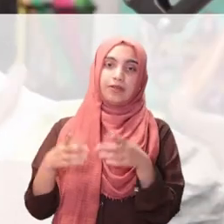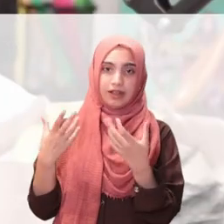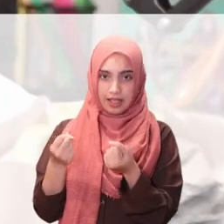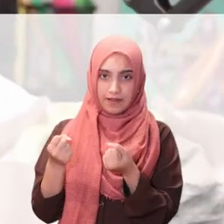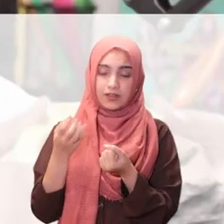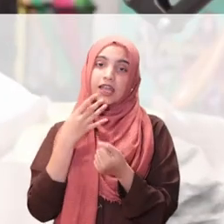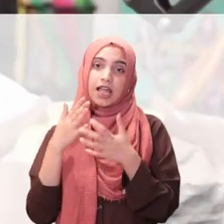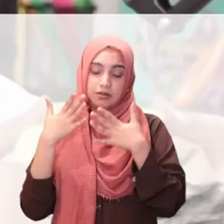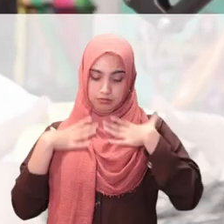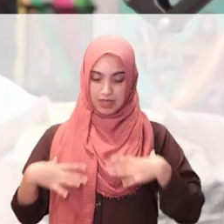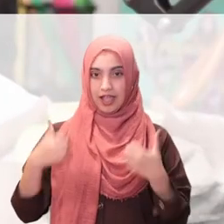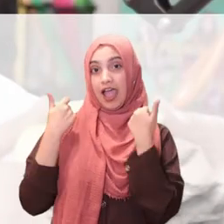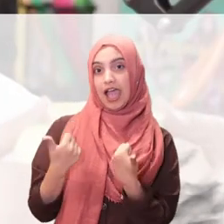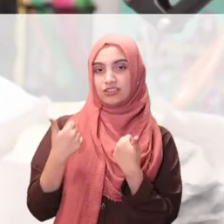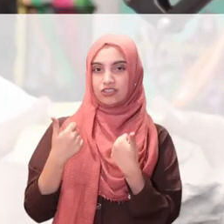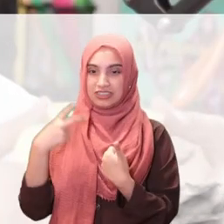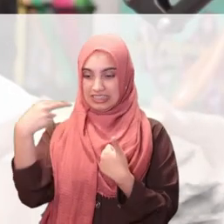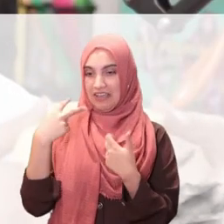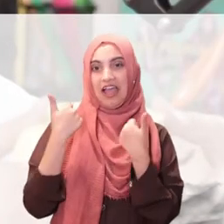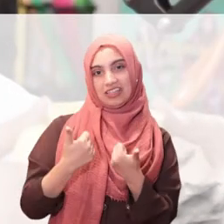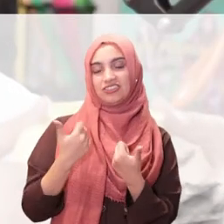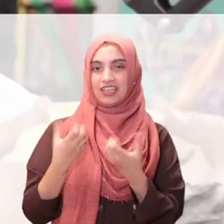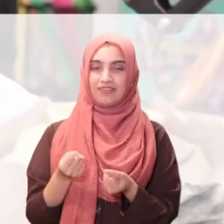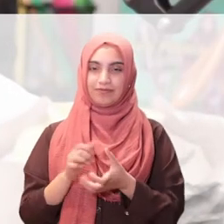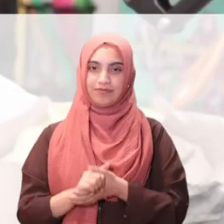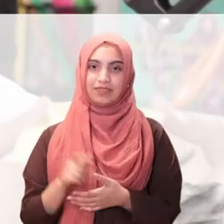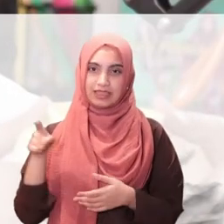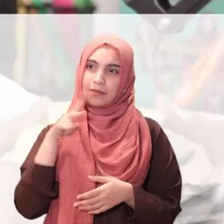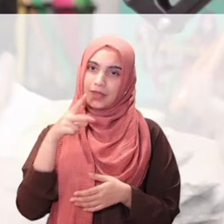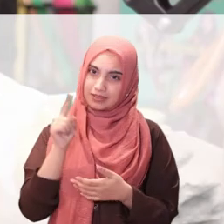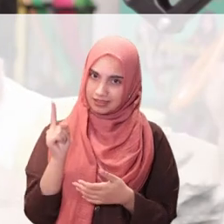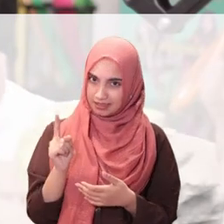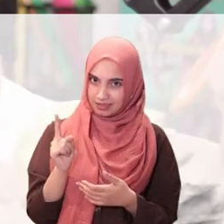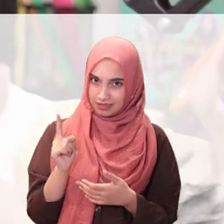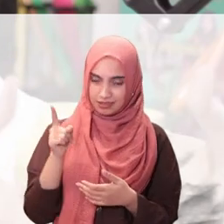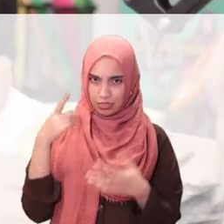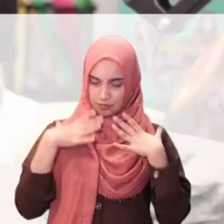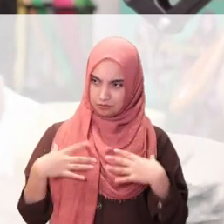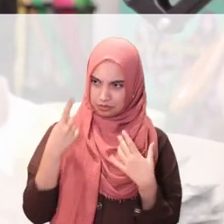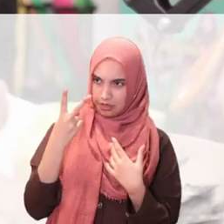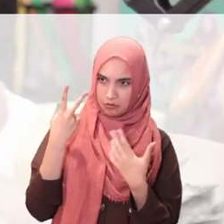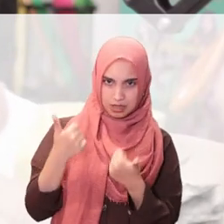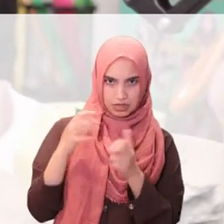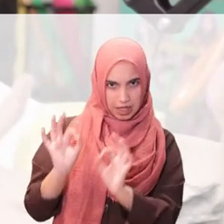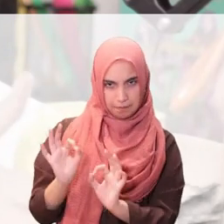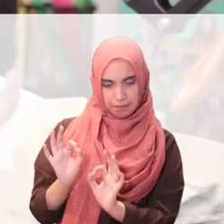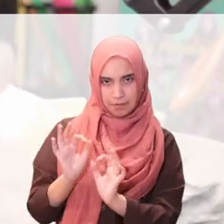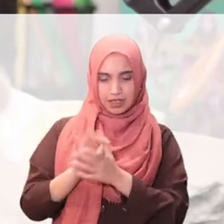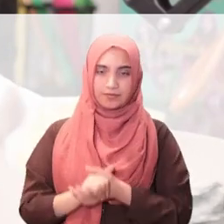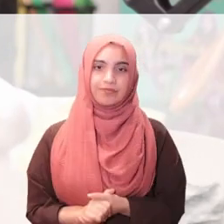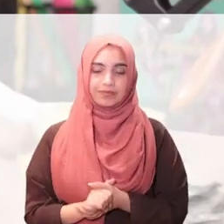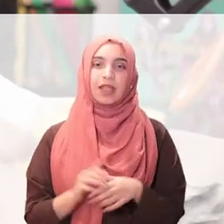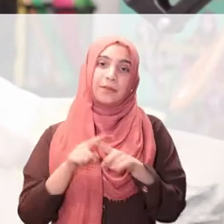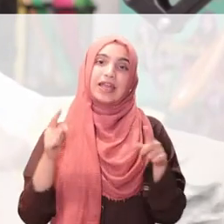हुआ था डेट हेल्थ टिप्स को डाली क्या वंडरफुल थिंग एंड वेरी मोस्टेड तकलीफ दिस पॉइंट स्पीच